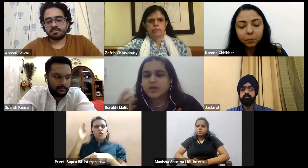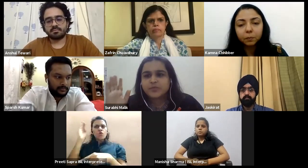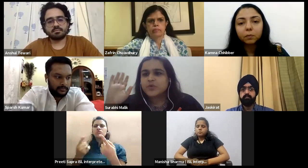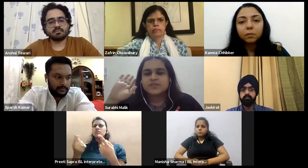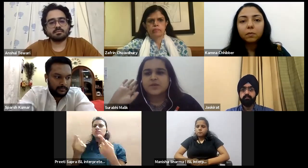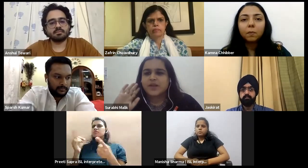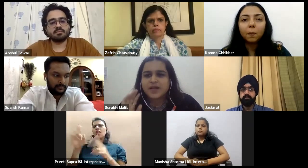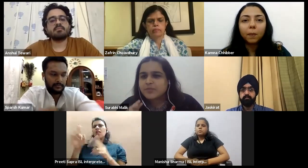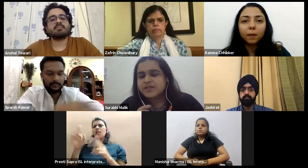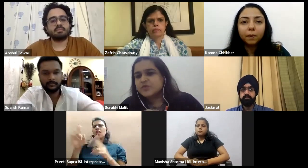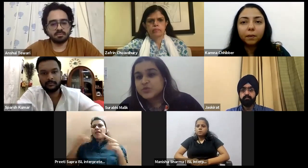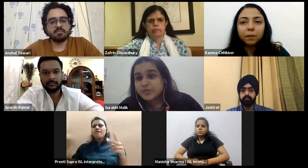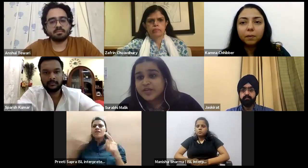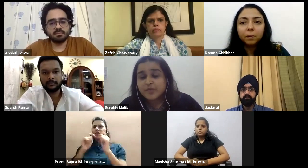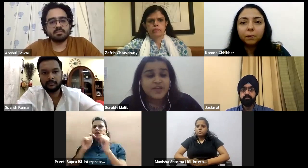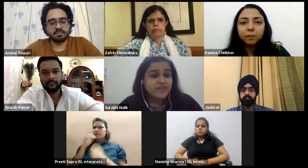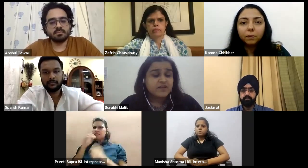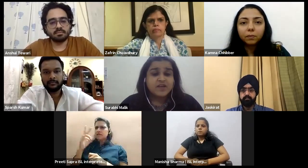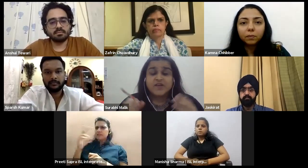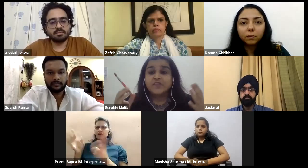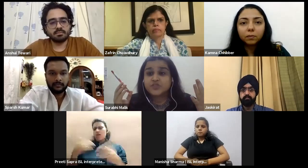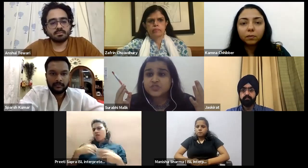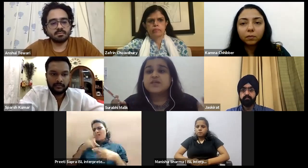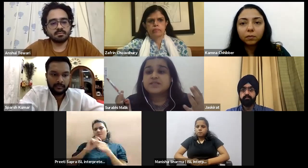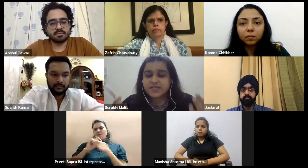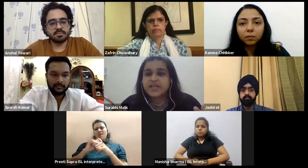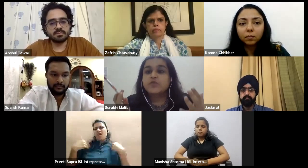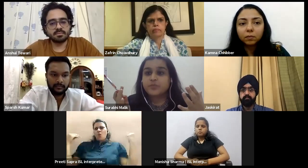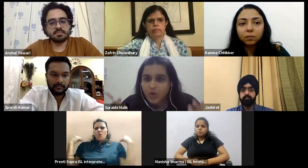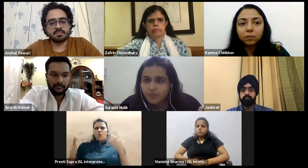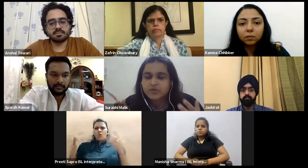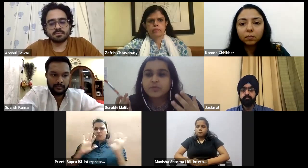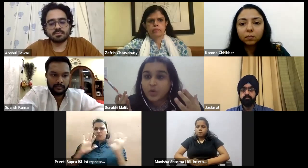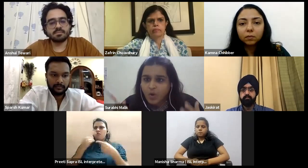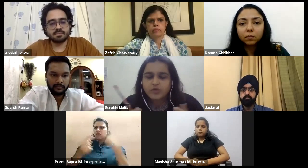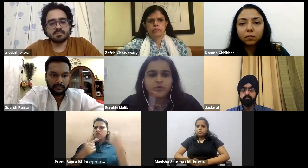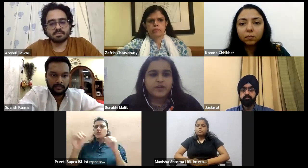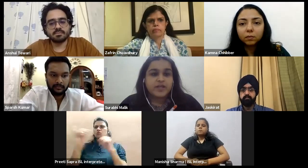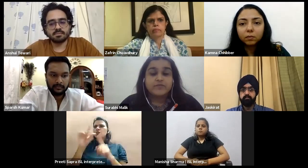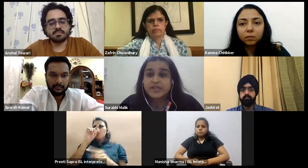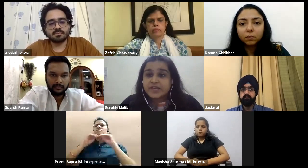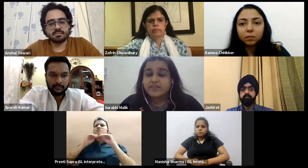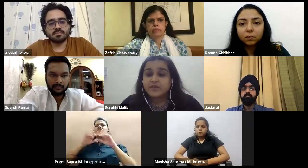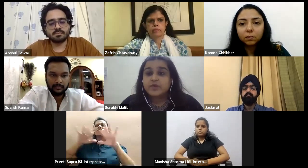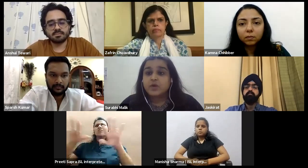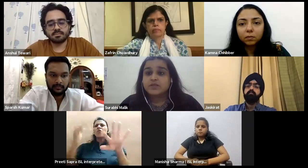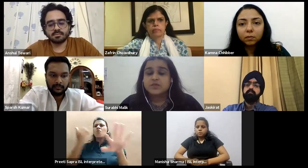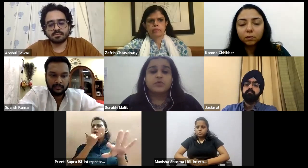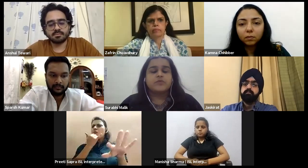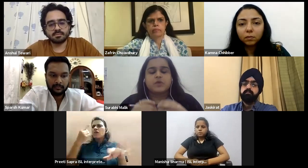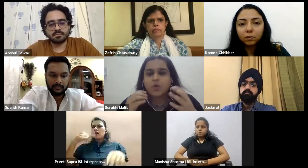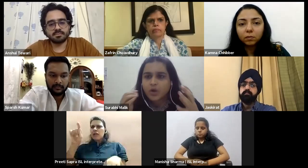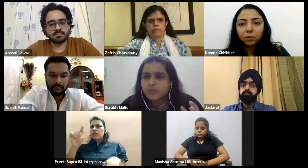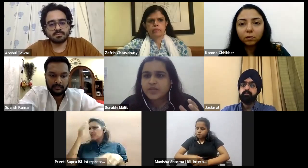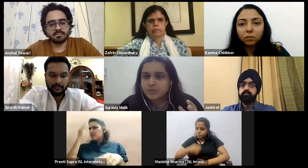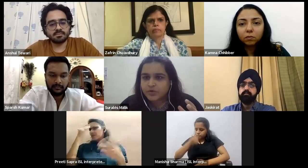this is not up to us, ये हमारा काम नहीं है social media में. But I think the sheer scale of problem called for it, and I'm very glad that we got the support